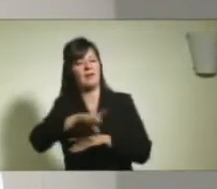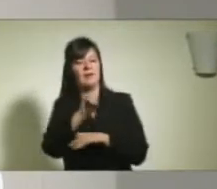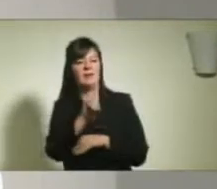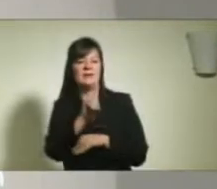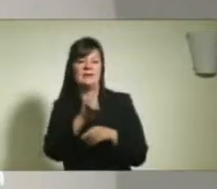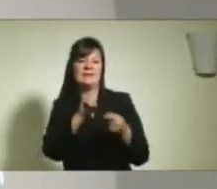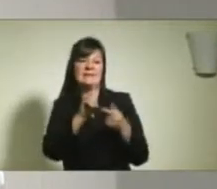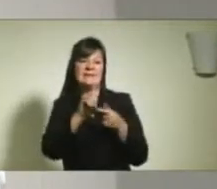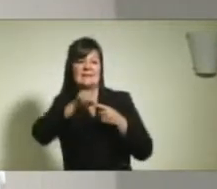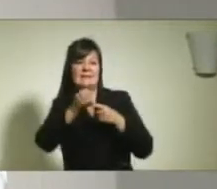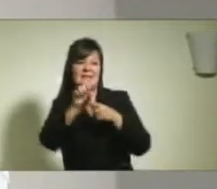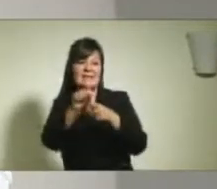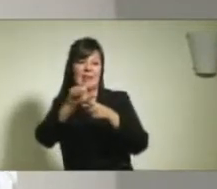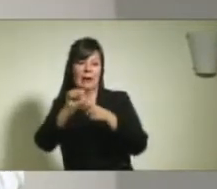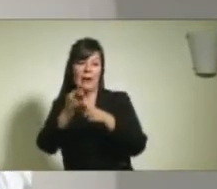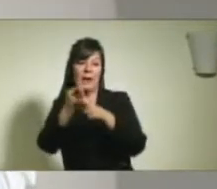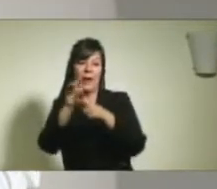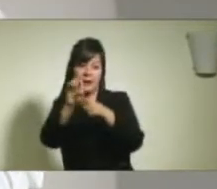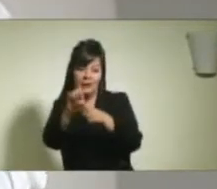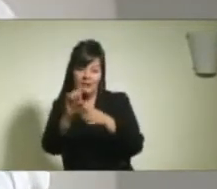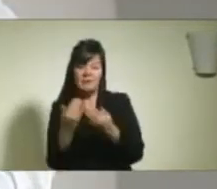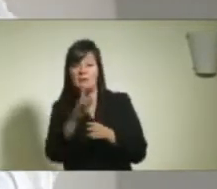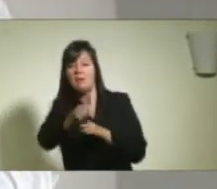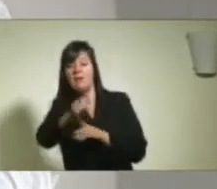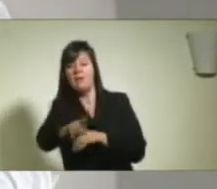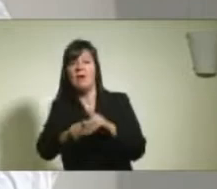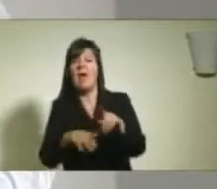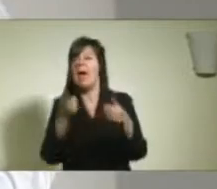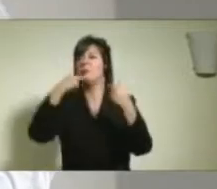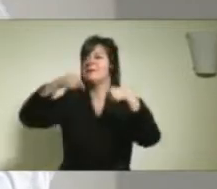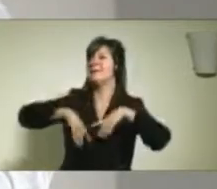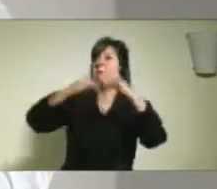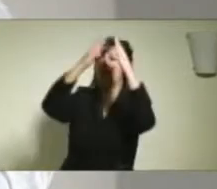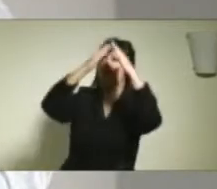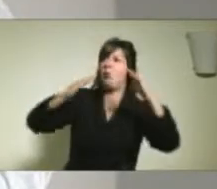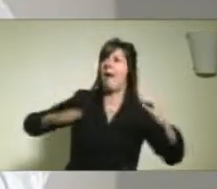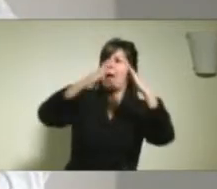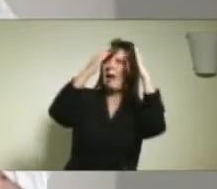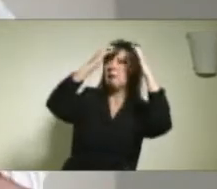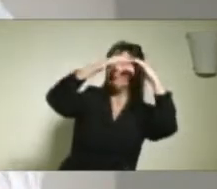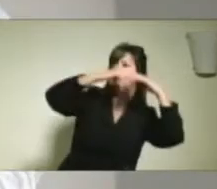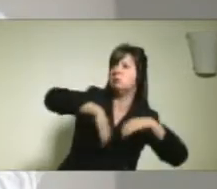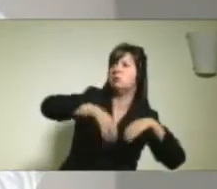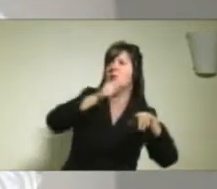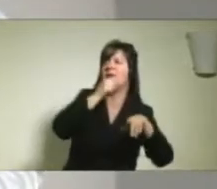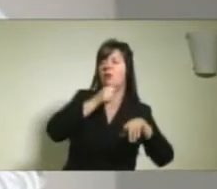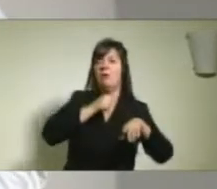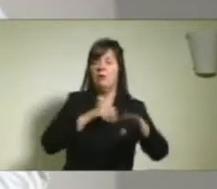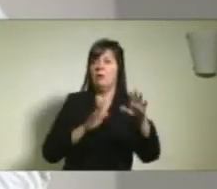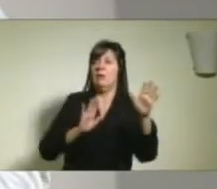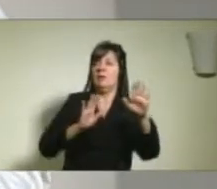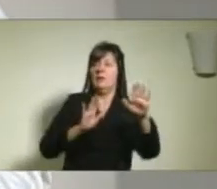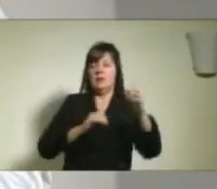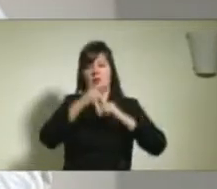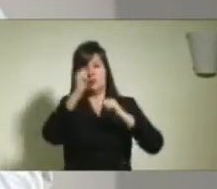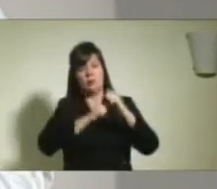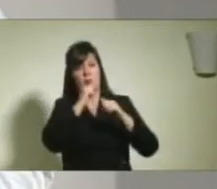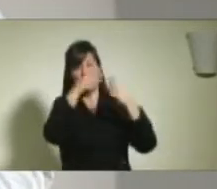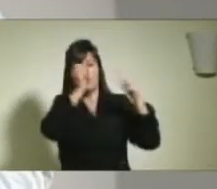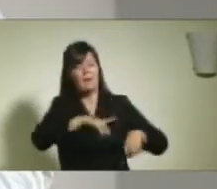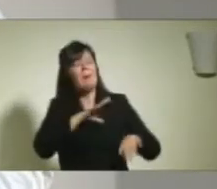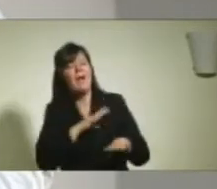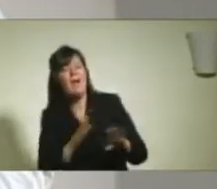passe chez vous? Elle m'a dit, le toit est en train de s'effondrer. Mais qu'en est-il des opérations bancaires? J'ai dit. Et elle m'a dit,